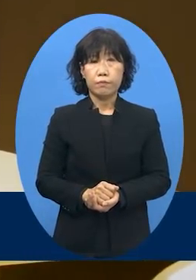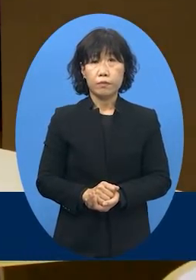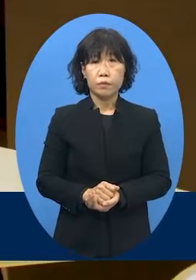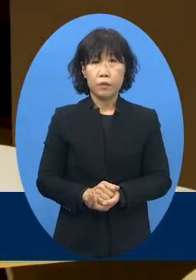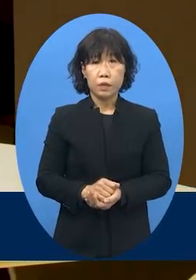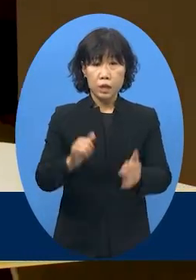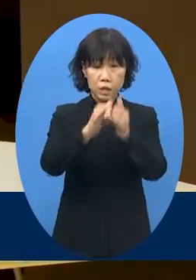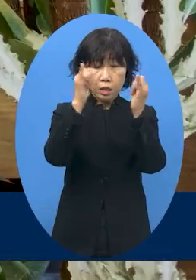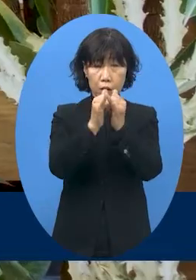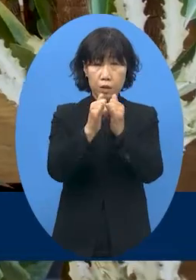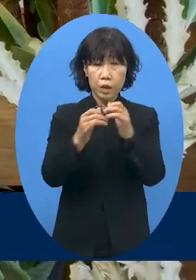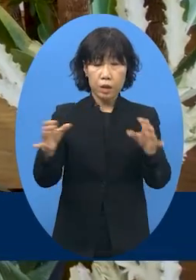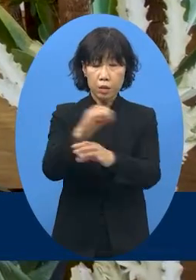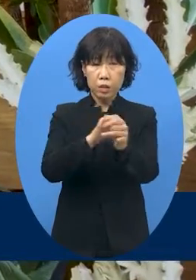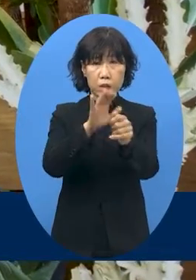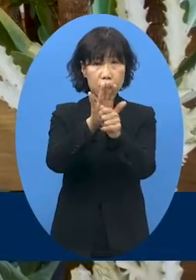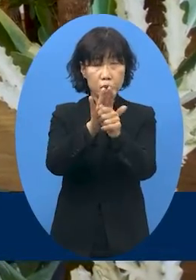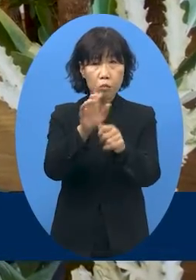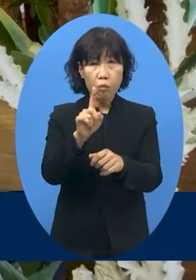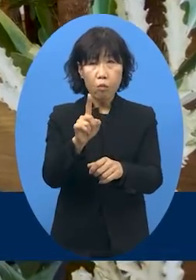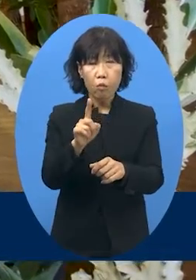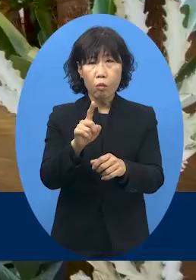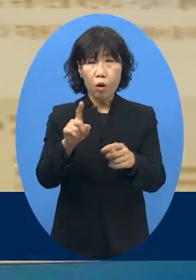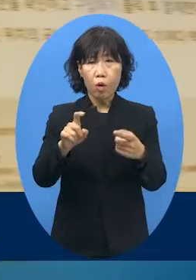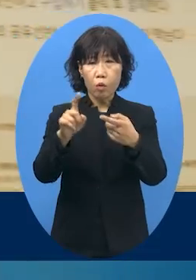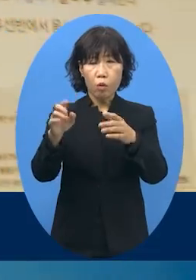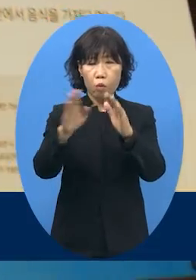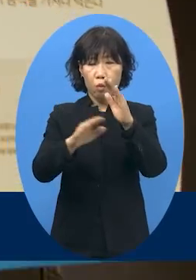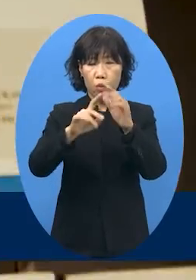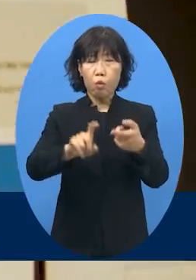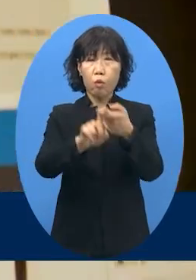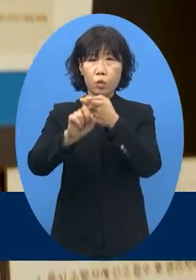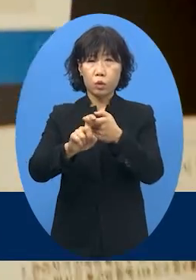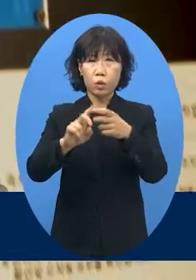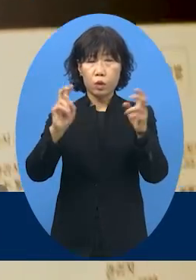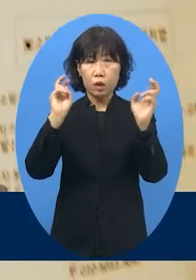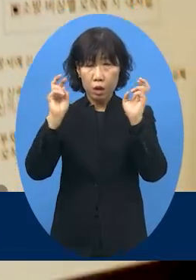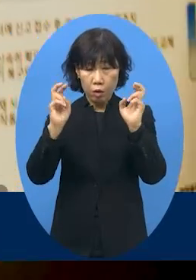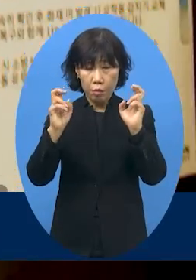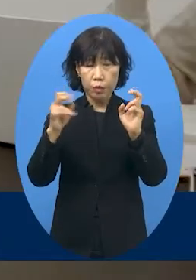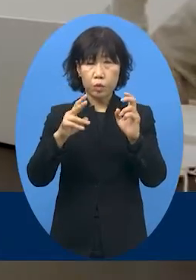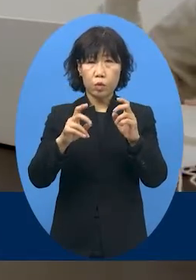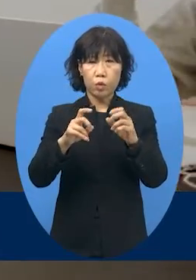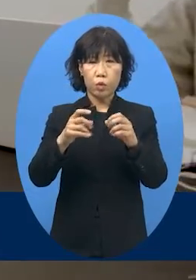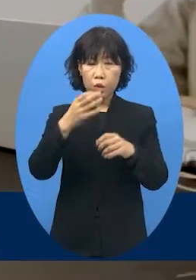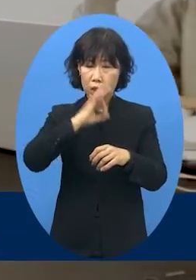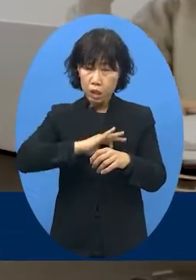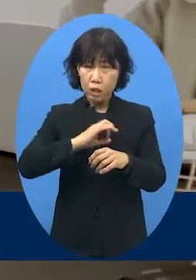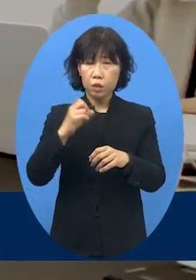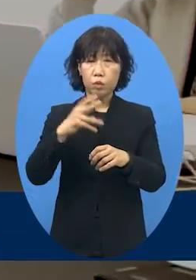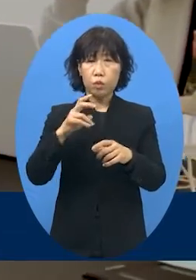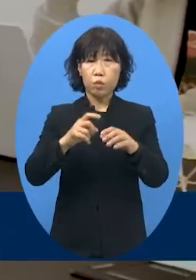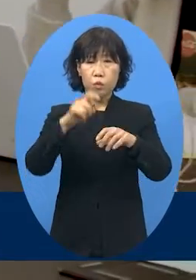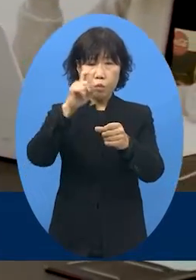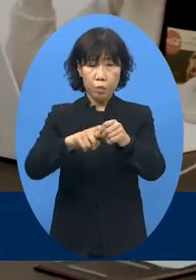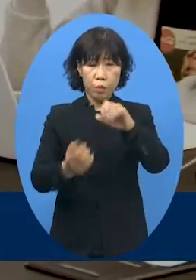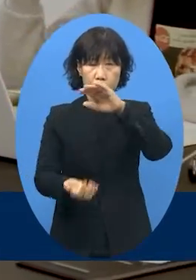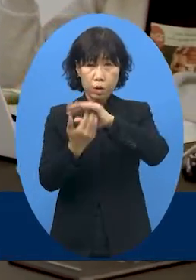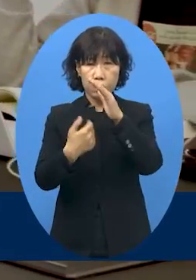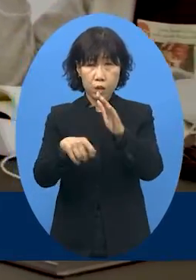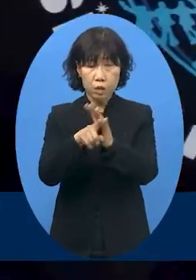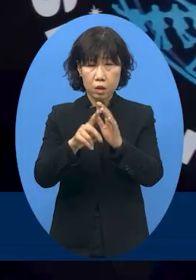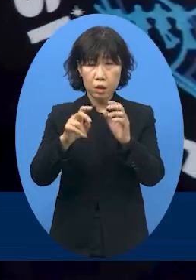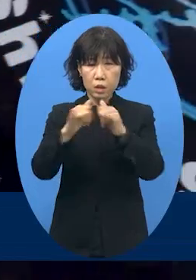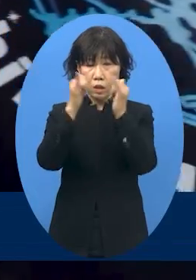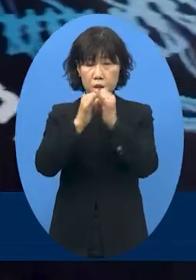사회적경제기업이란 사회구성원 공동의 3 향상 등 사회적 목적 시장 등의 가치를 추구하는 기업으로